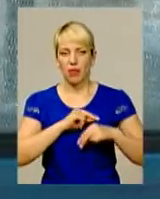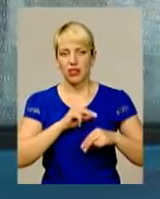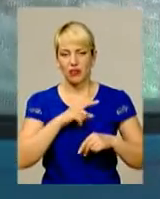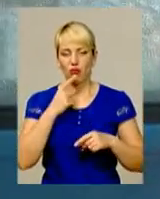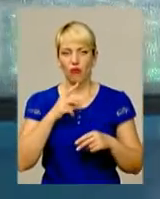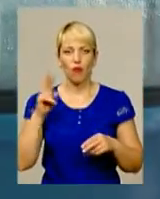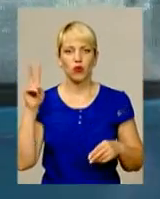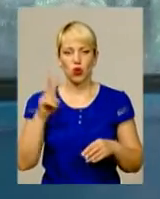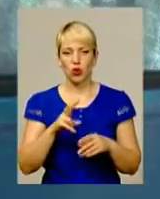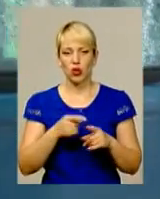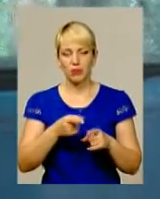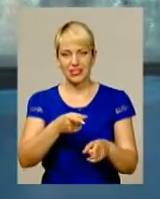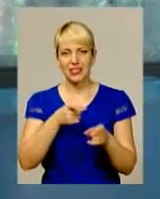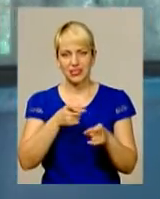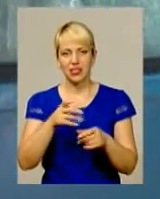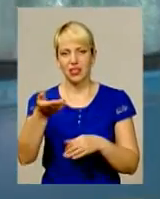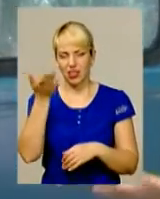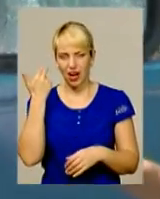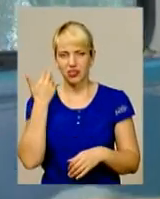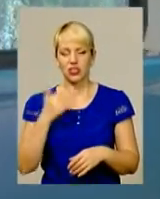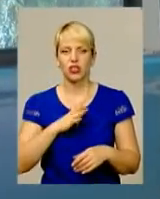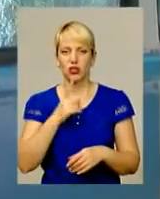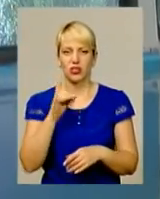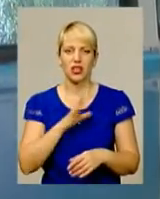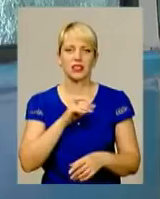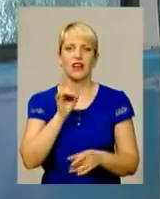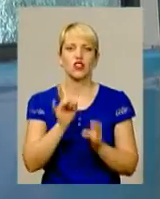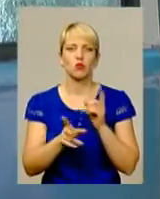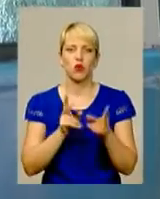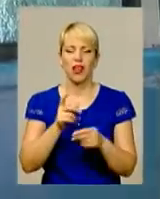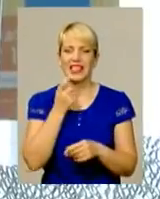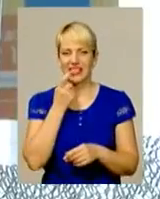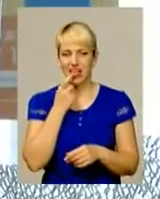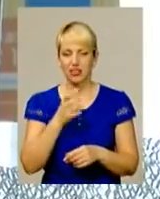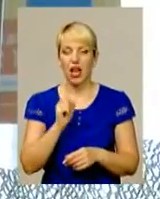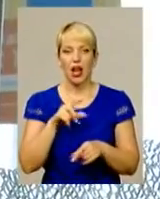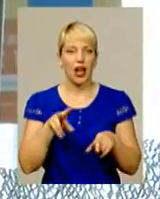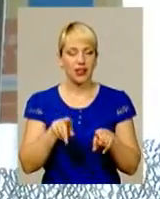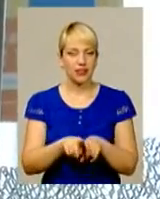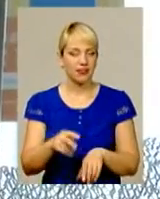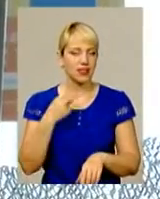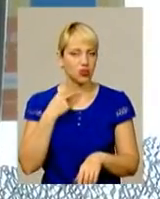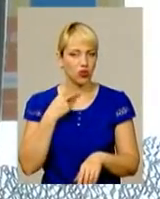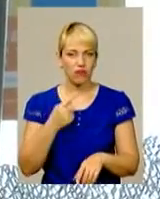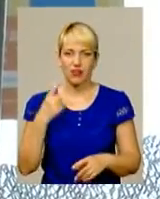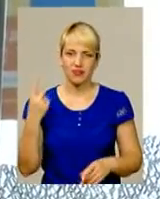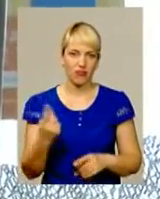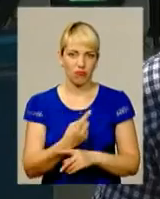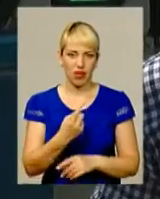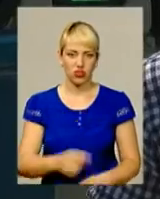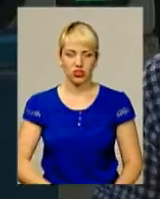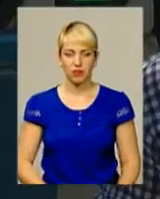кажуть, у тролейбуси цілили і раніше. Одного разу жбурляли навіть курячими яйцями. Але таке зухвальство відбулося